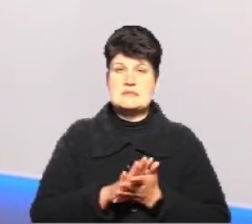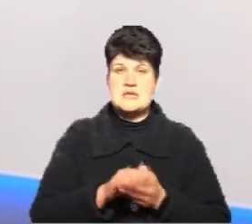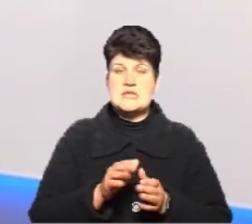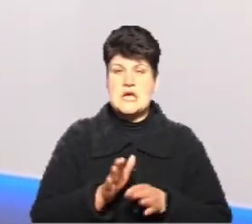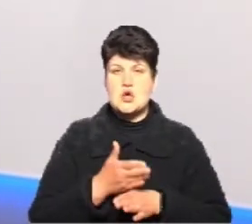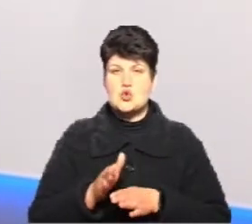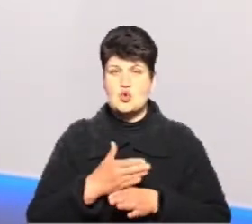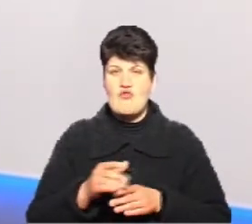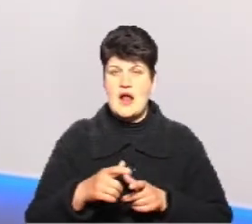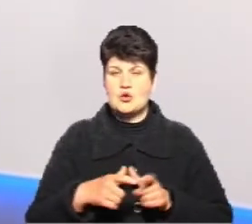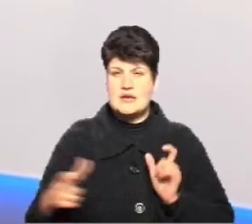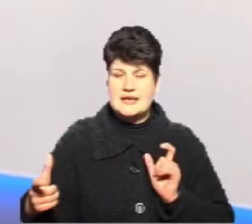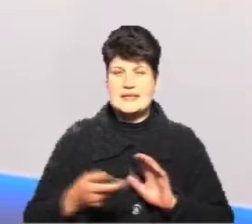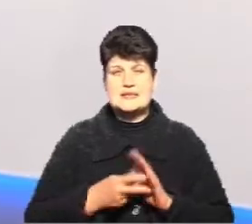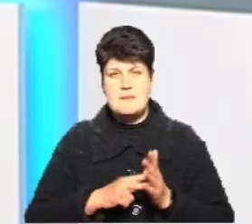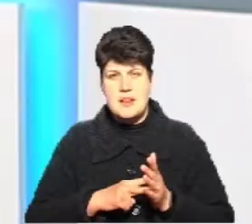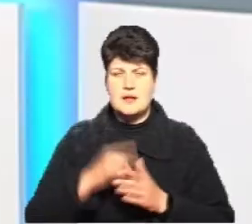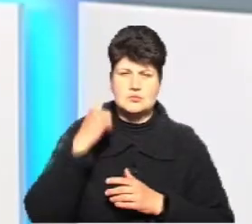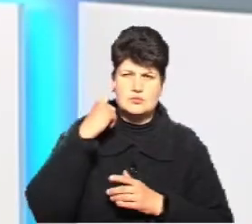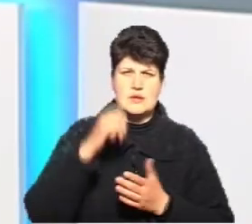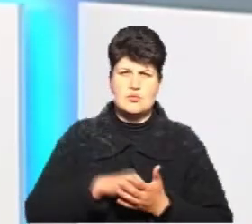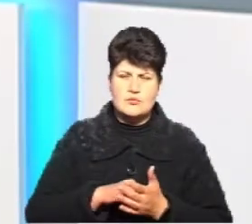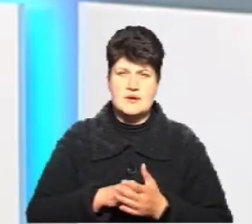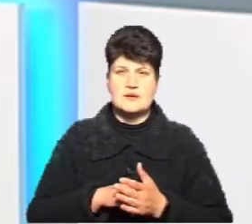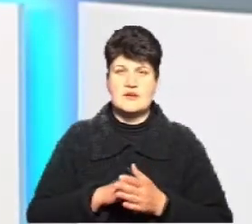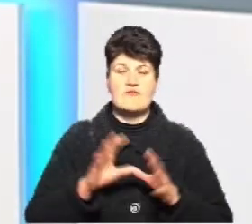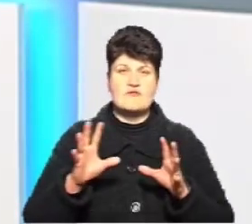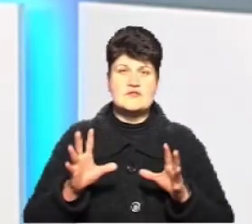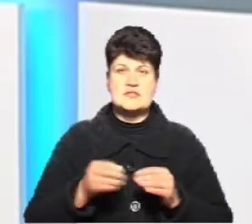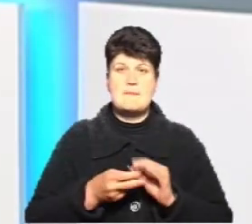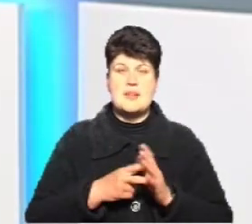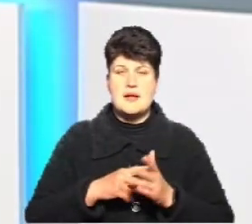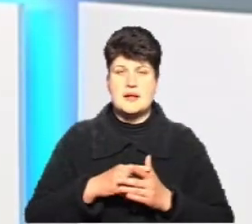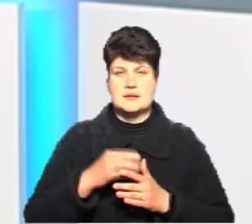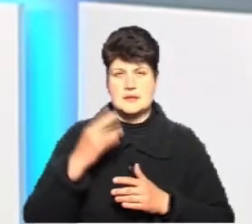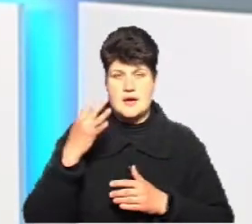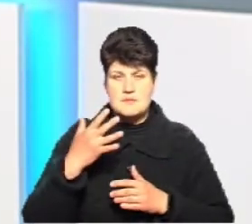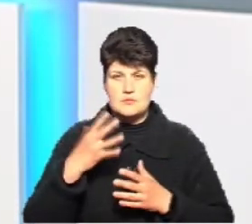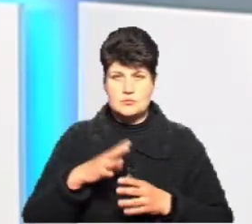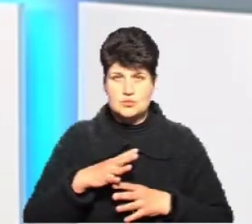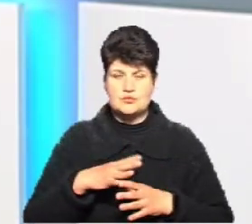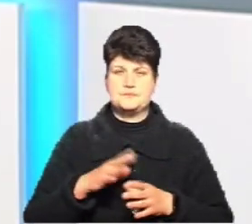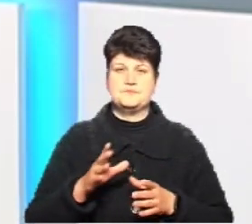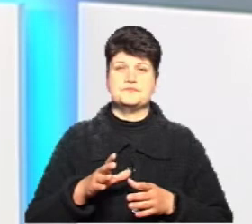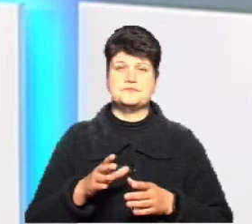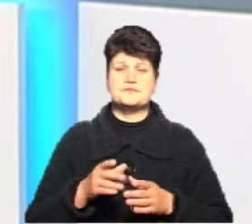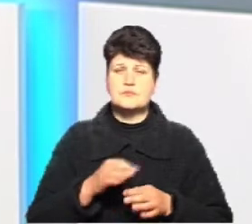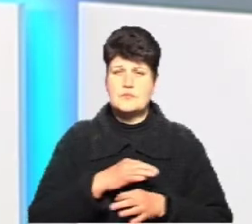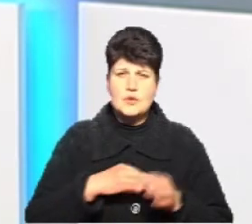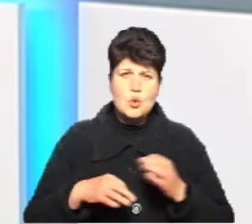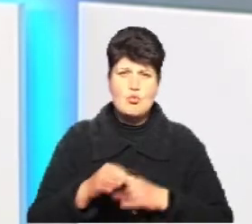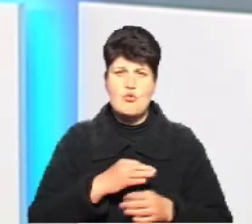намір, чи все на папері, чи вже якісь є напрацювання? Це план намір. В нас був детальний план території, ми робляли, було обговорення по сміттєсортувальній лінії.